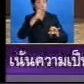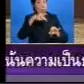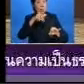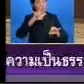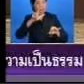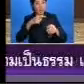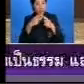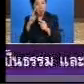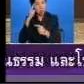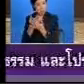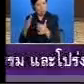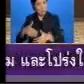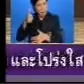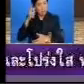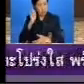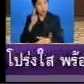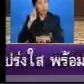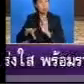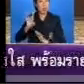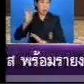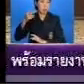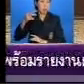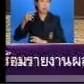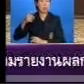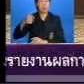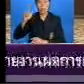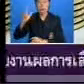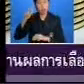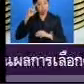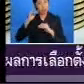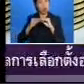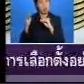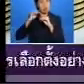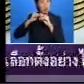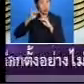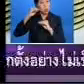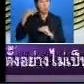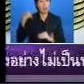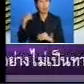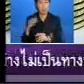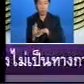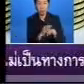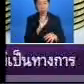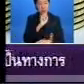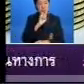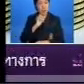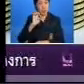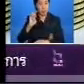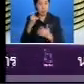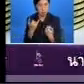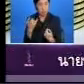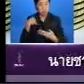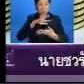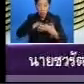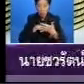จากการปรับปรุงประสิทธิภาพของการจัดเก็บภาษีครับอีกหนึ่งประเด็นนะครับเรื่องของ SME นะครับวันนี้มีมาตรการการช่วยเห